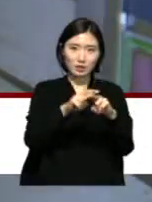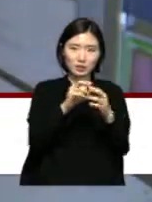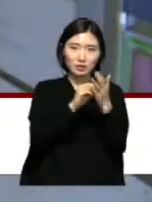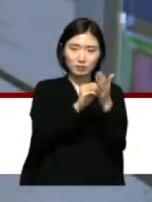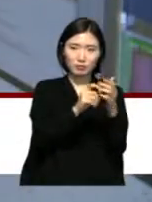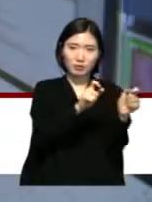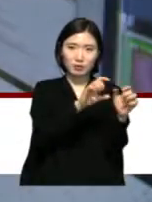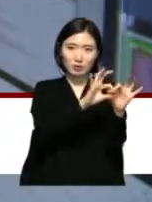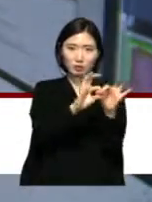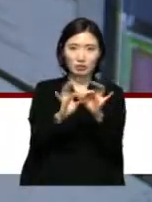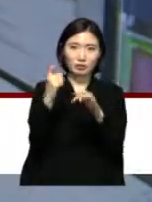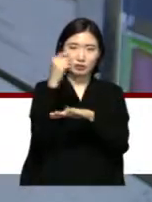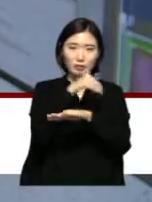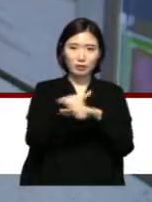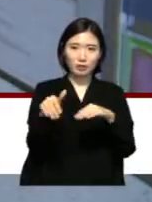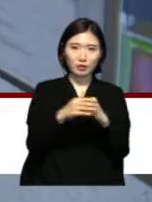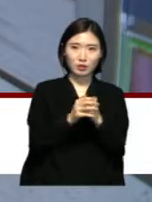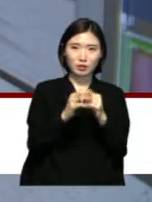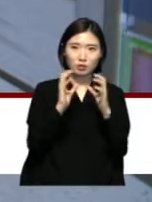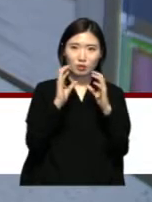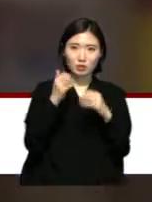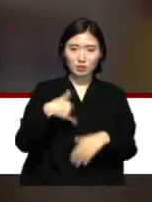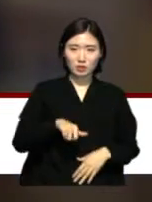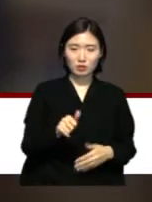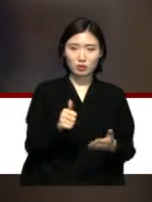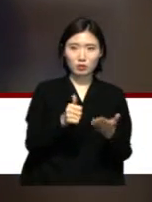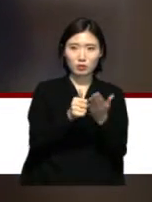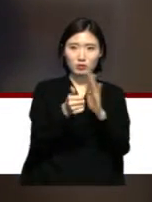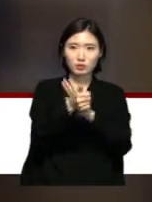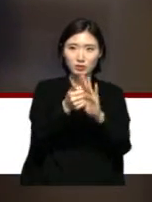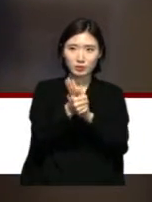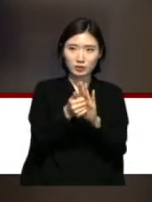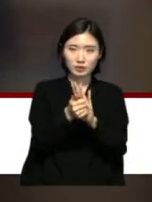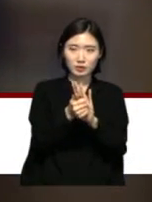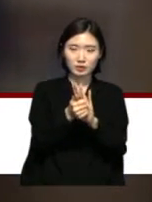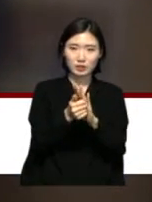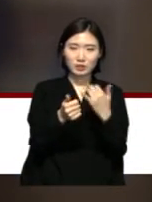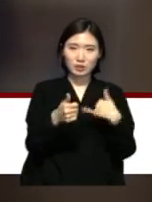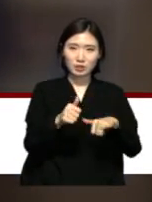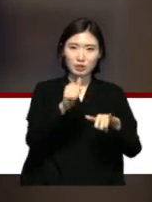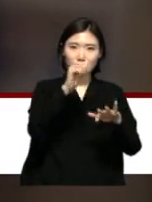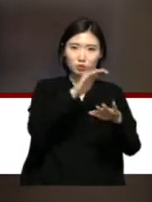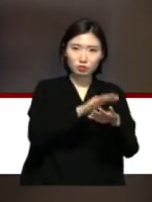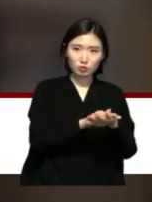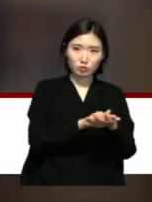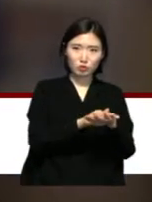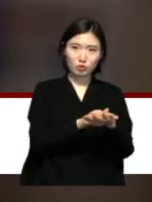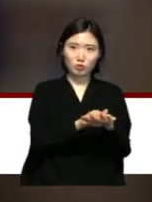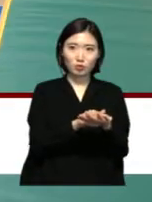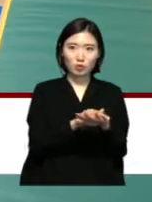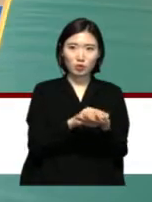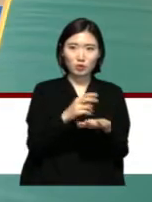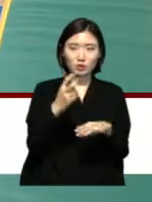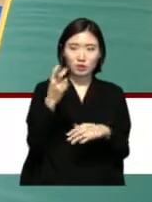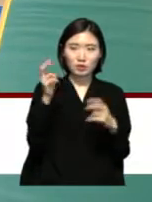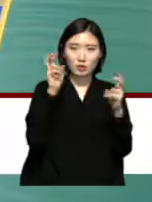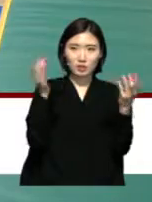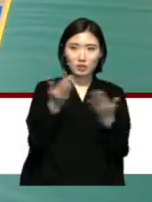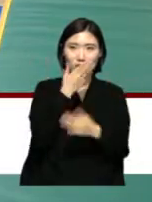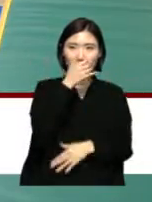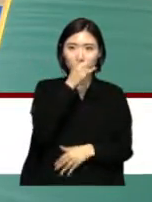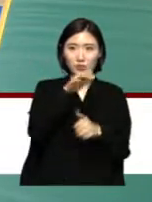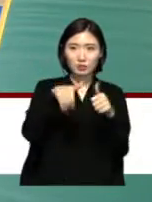또 육아 보육 문제를 해결하기 위해 단시간 동안 아이를 맡기고 업무를 볼 수 있도록 하는 일시 보육 서비스를 운영하고